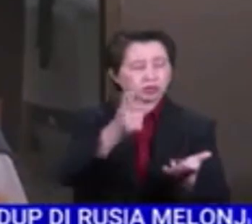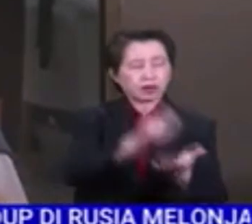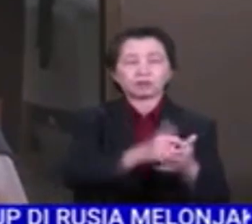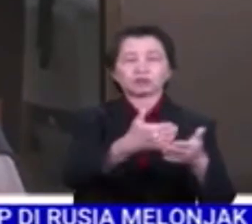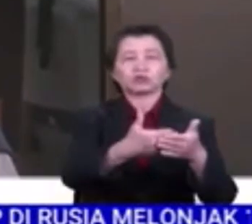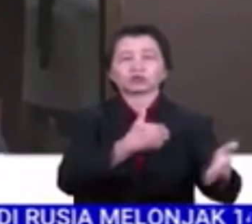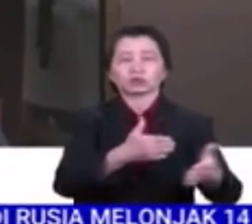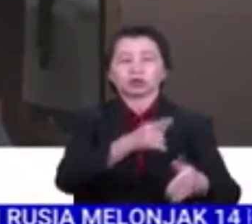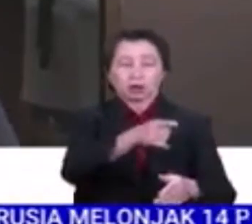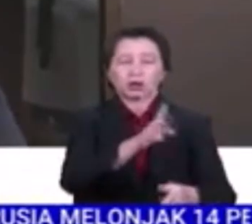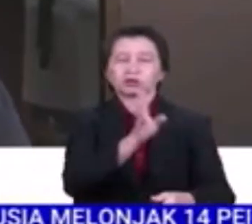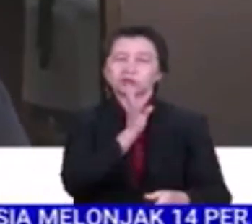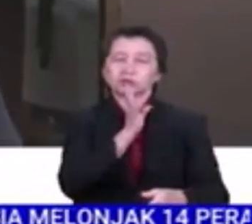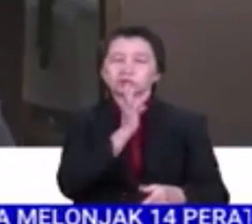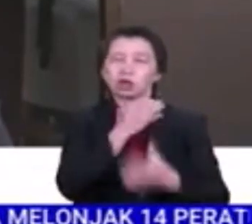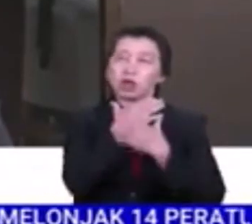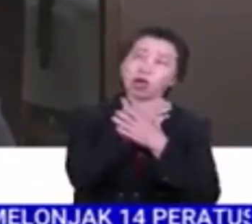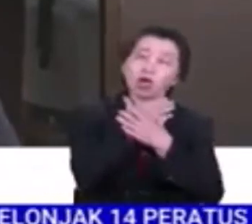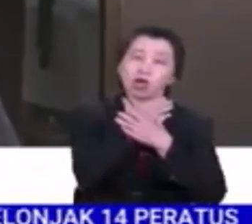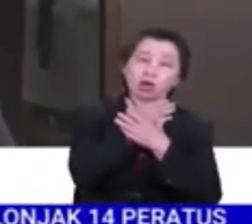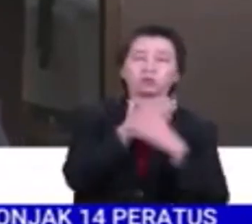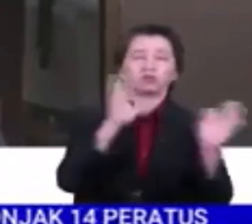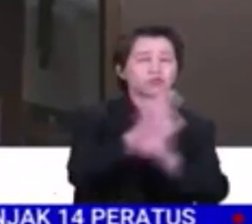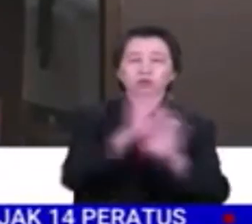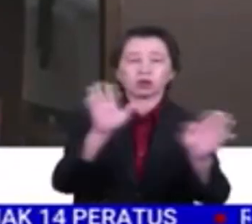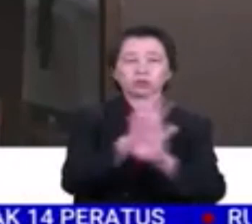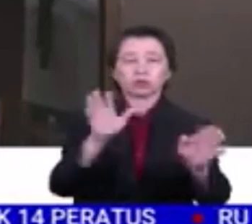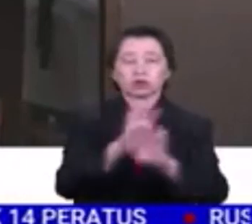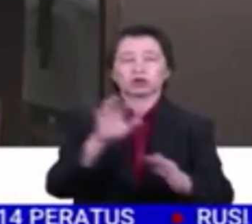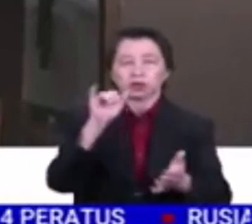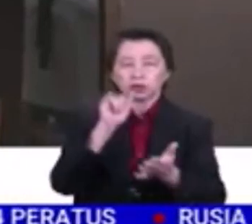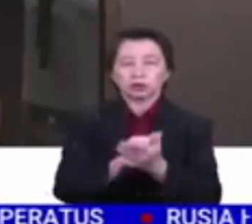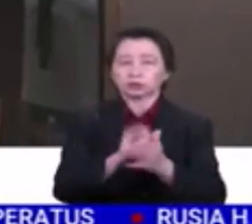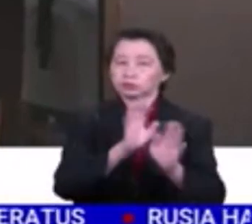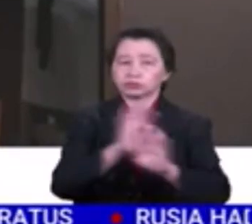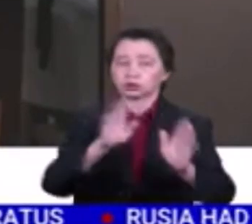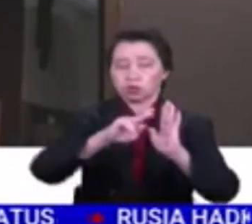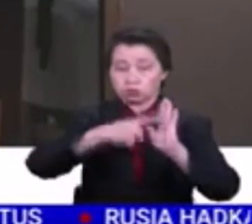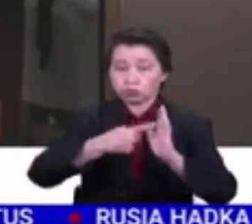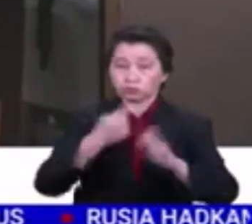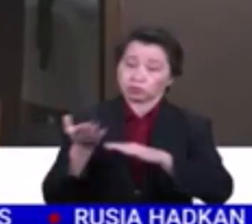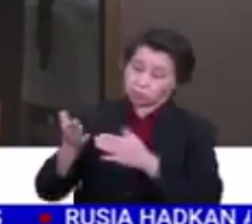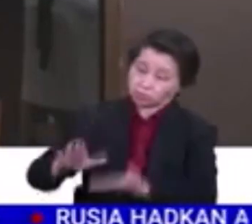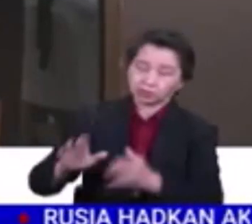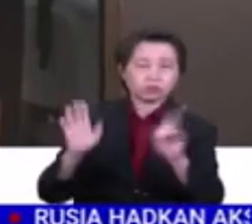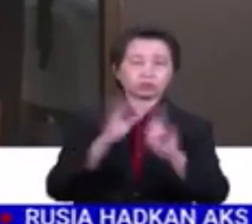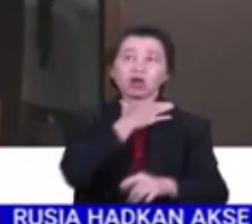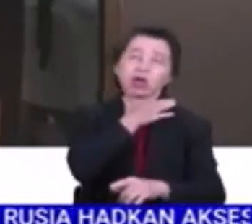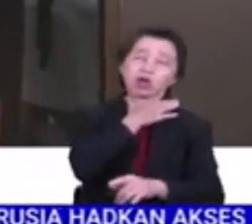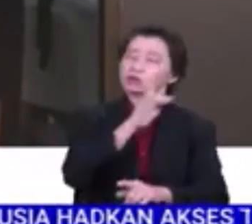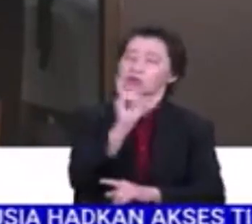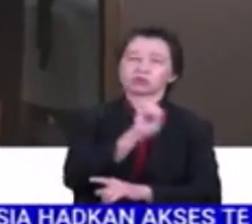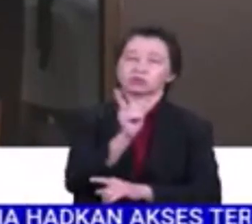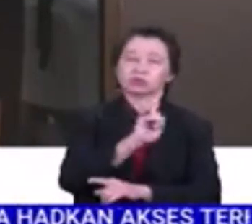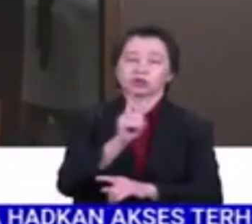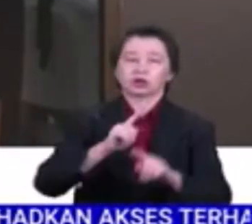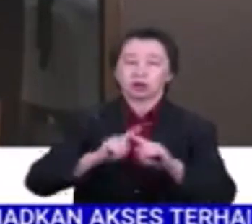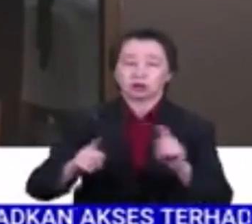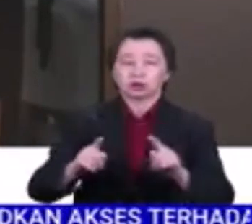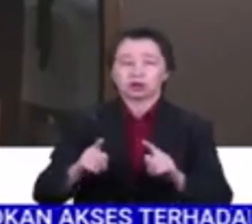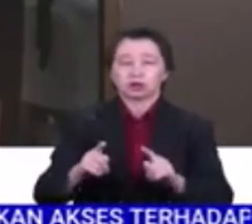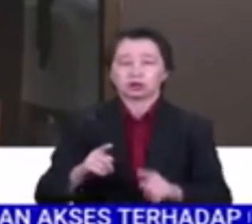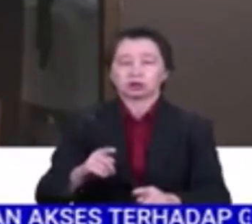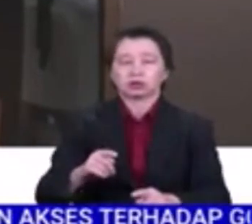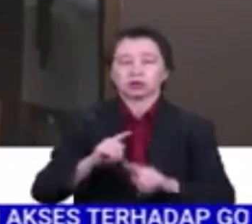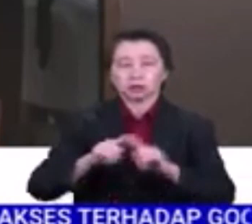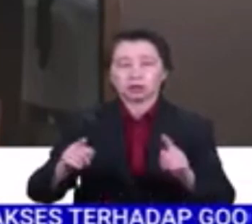sebelum ini, ada yang mengatakan dicekik dan sebagainya. Itu adalah bukan punca kematian